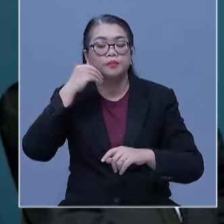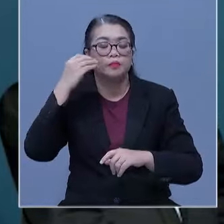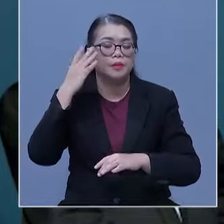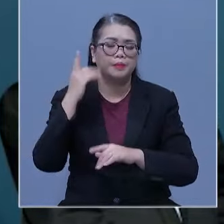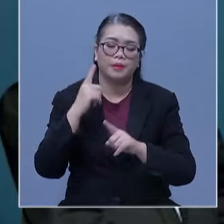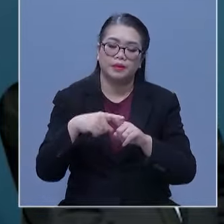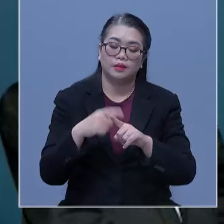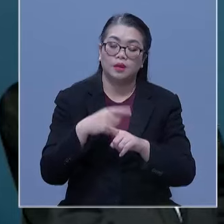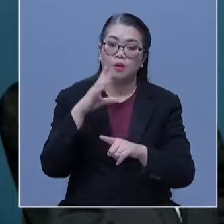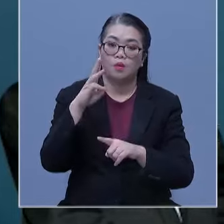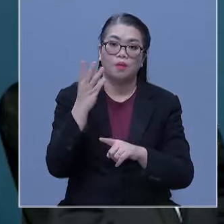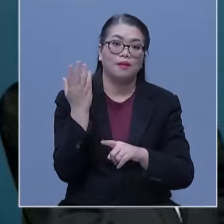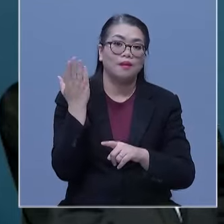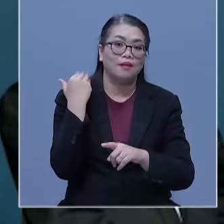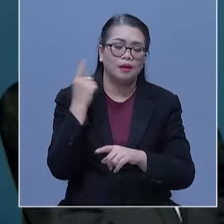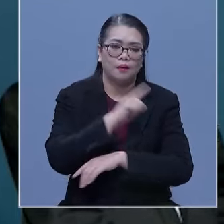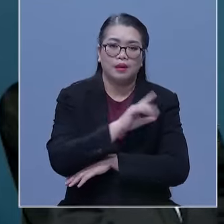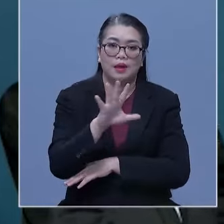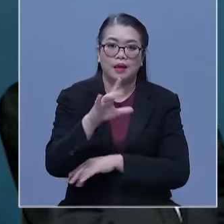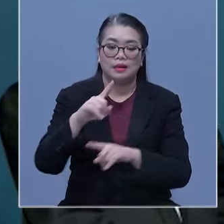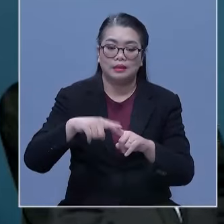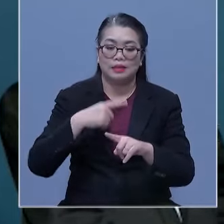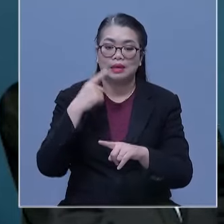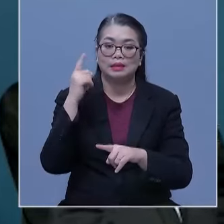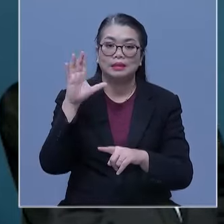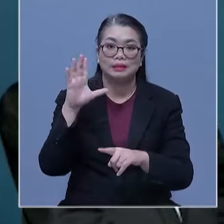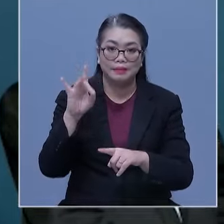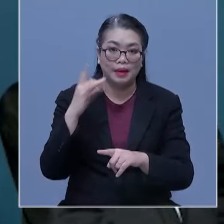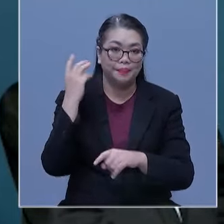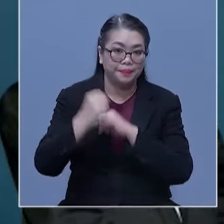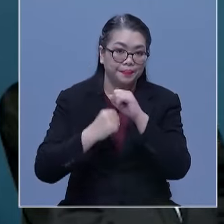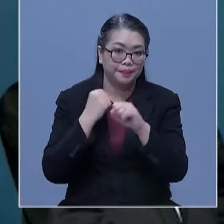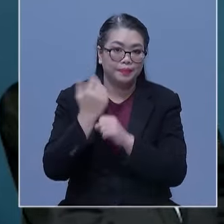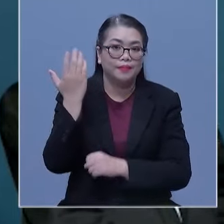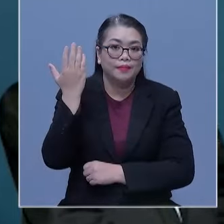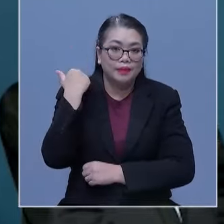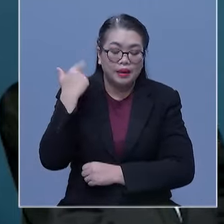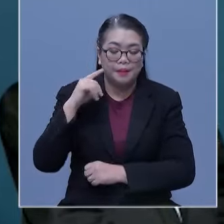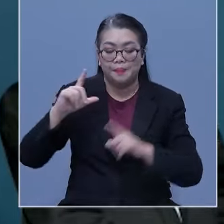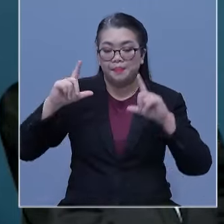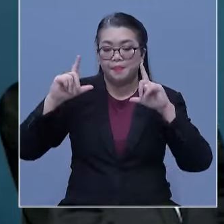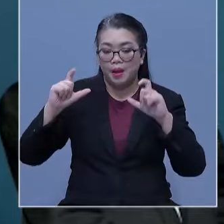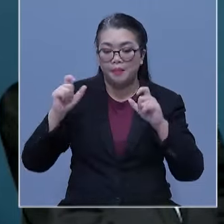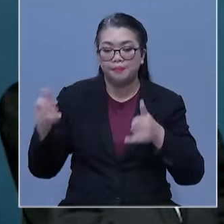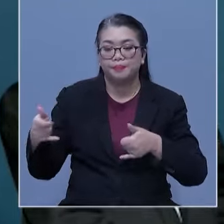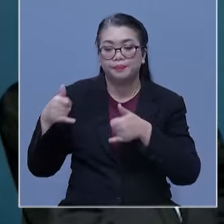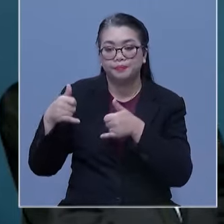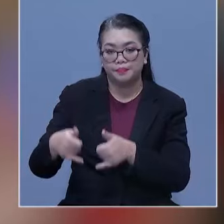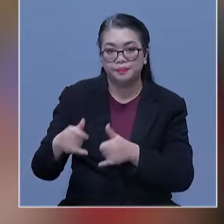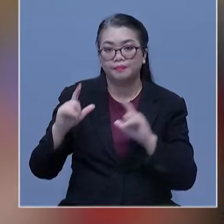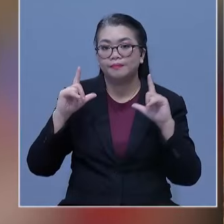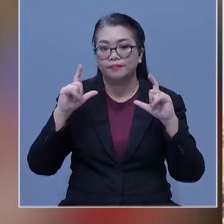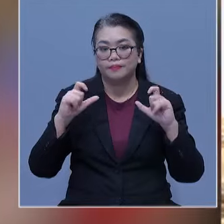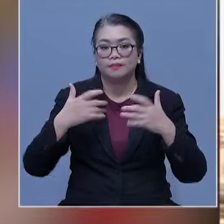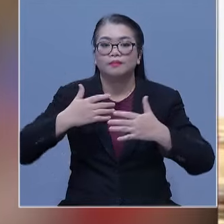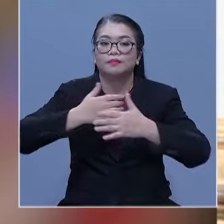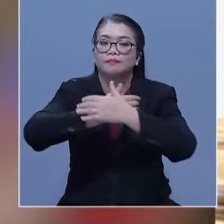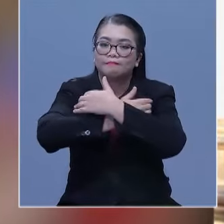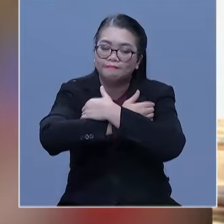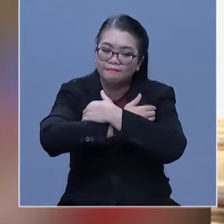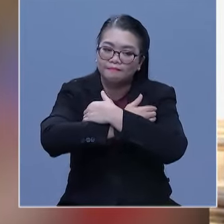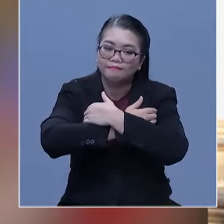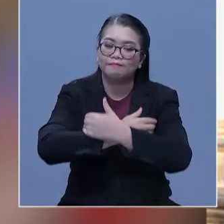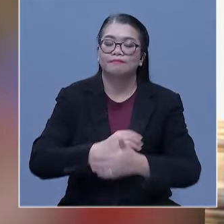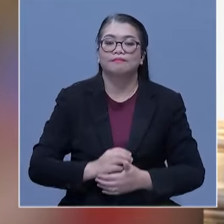ช่วง 6เดือนก่อนหรือวันที่ 5สิงหาคมปี 66ปีที่แล้วนะครับที่มีภาพของสมเด็จฮุนเซ็นสวมกอดกับคุณ